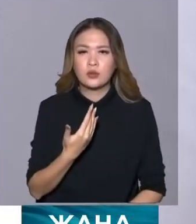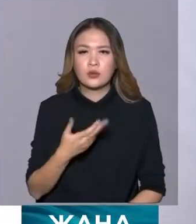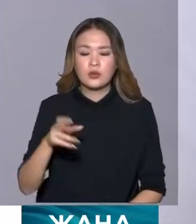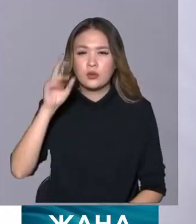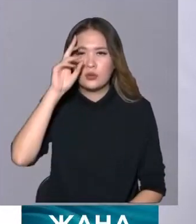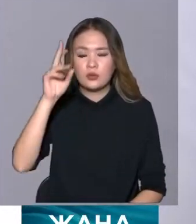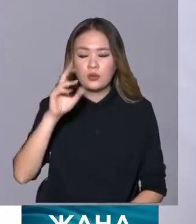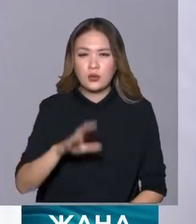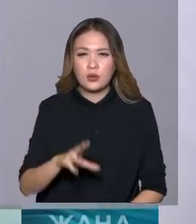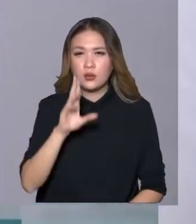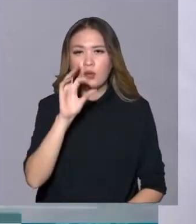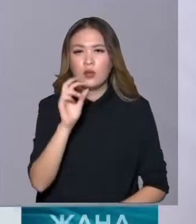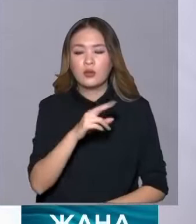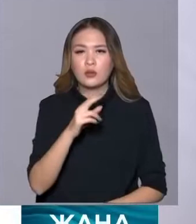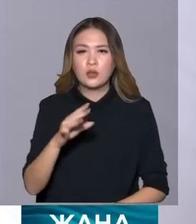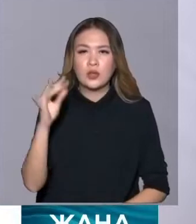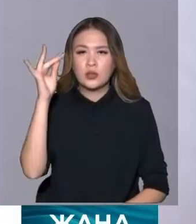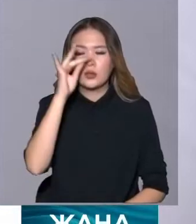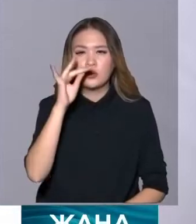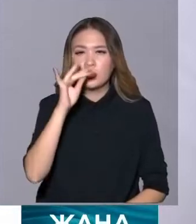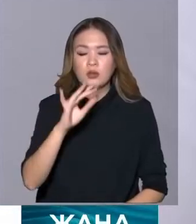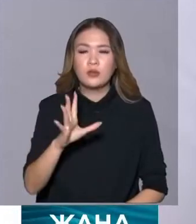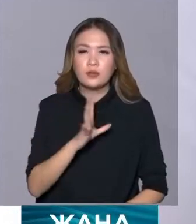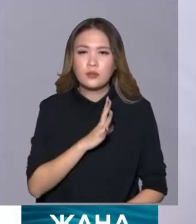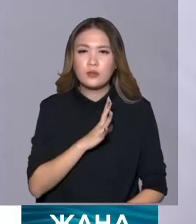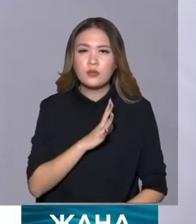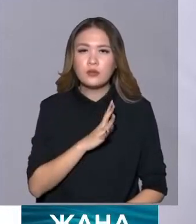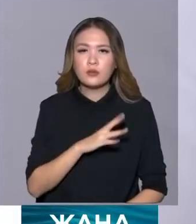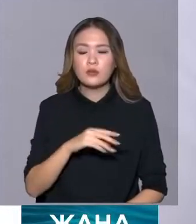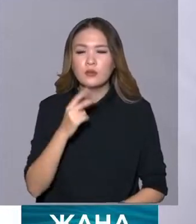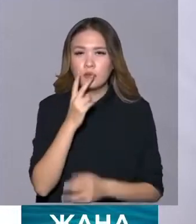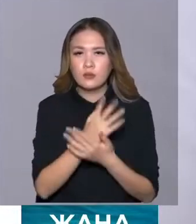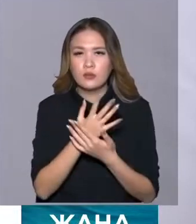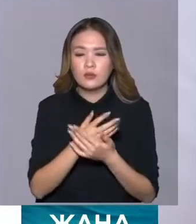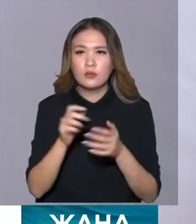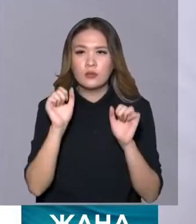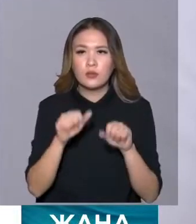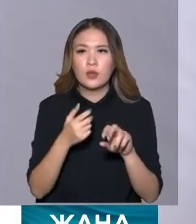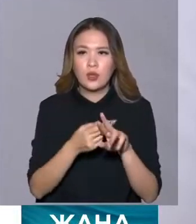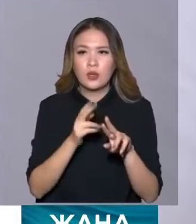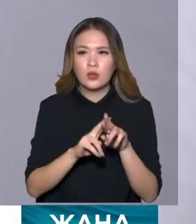ұлттық кодымызды, ұлттық тарихымызды, ұлттық болмысымызды көрсете аламыз деп ойлаймын. Бұл жерде тек